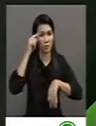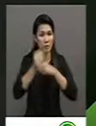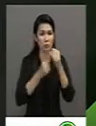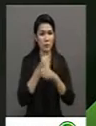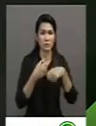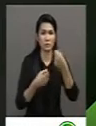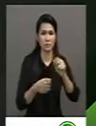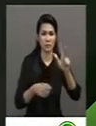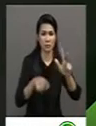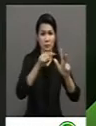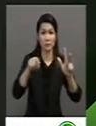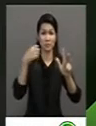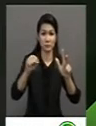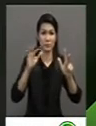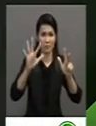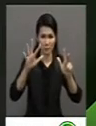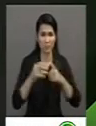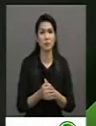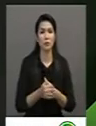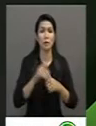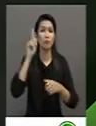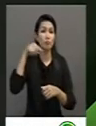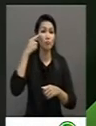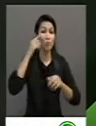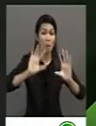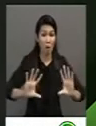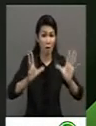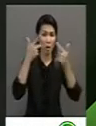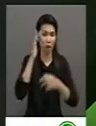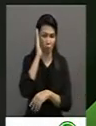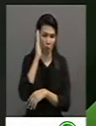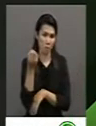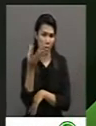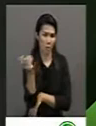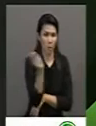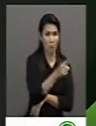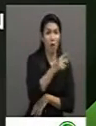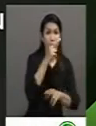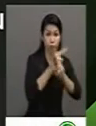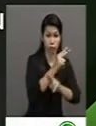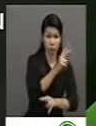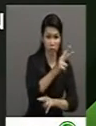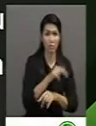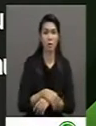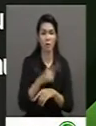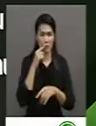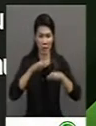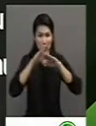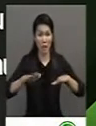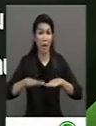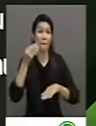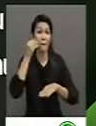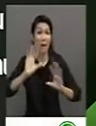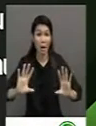ย 13-15 ปีเด็กหญิงหายออกจากบ้านมากกว่าเด็กชายถึง3เท่าอีกทั้งเด็กที่หายออกจ